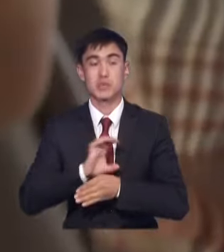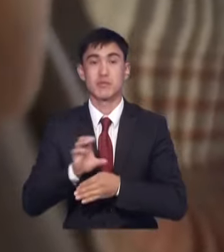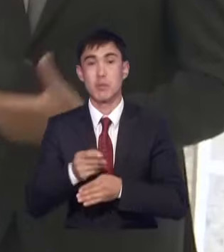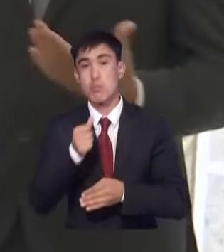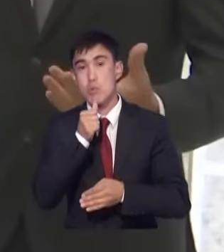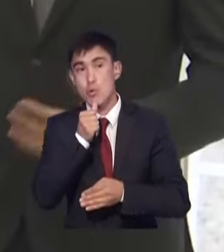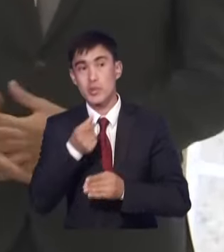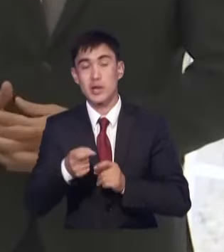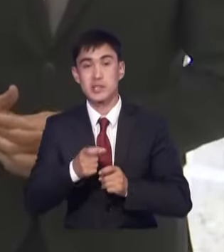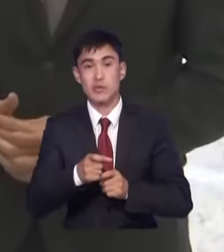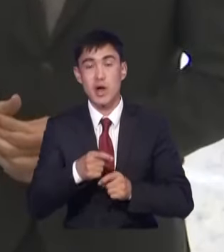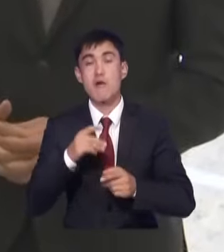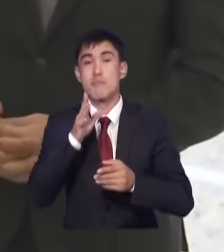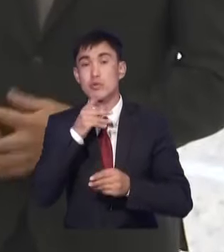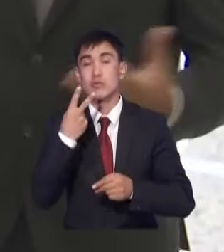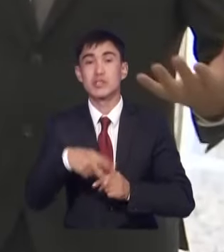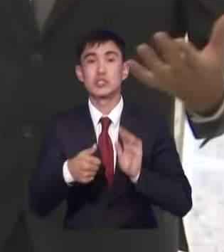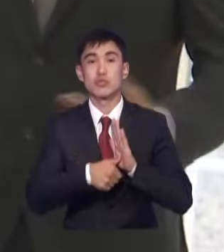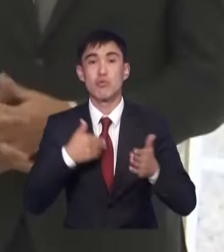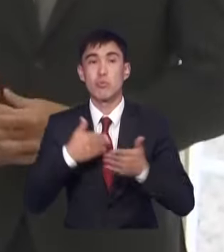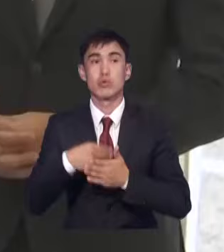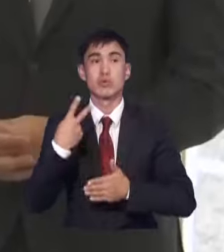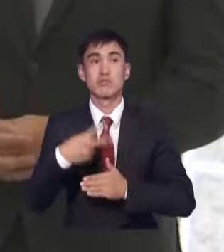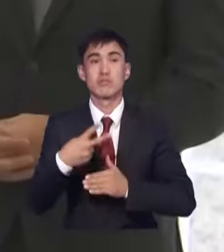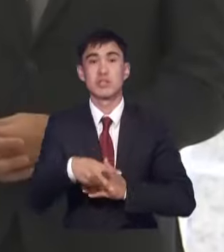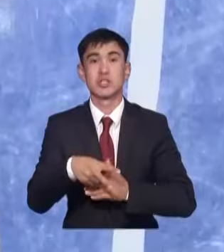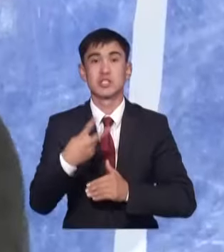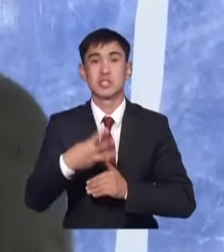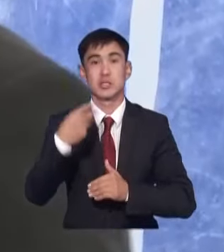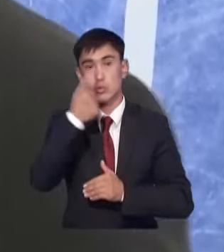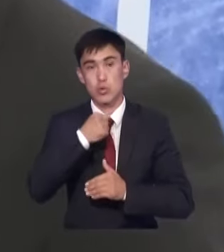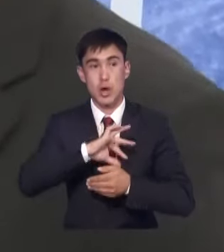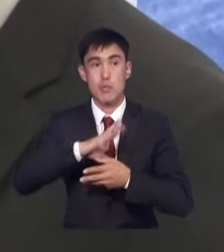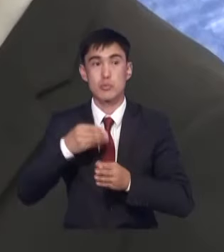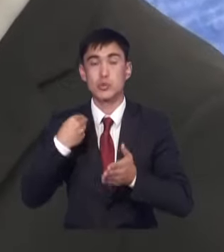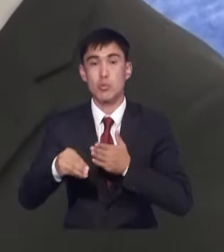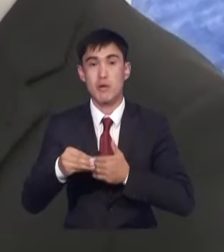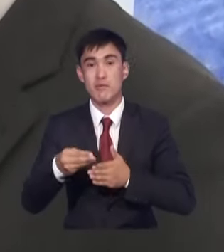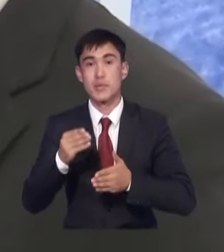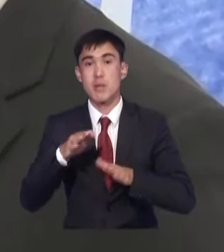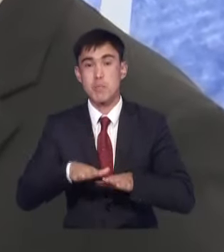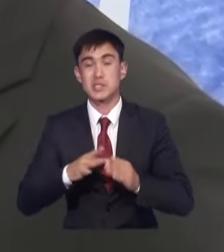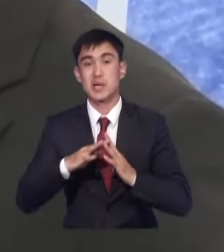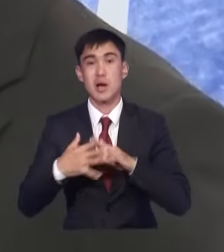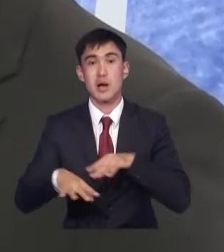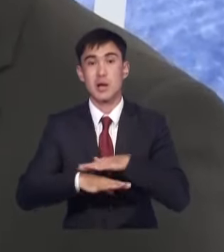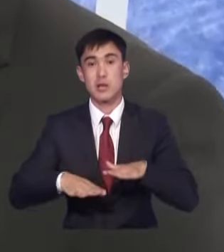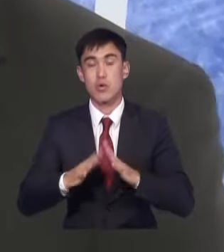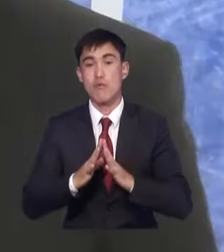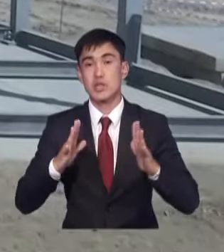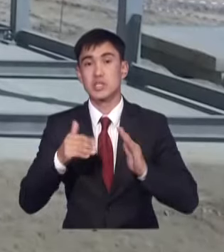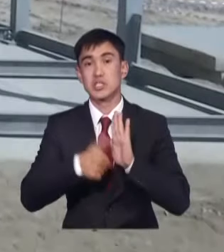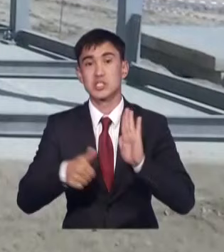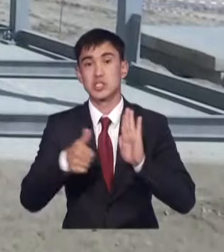пробных партий картофеля а в период с 2026 по 2030 годы объём закупаемого сырья у местных аграриев увеличится на